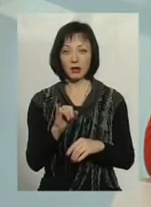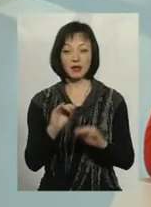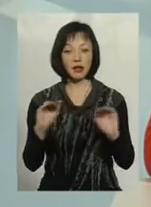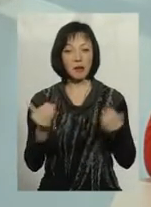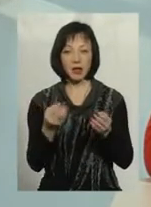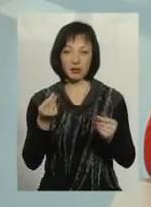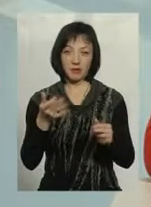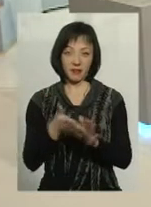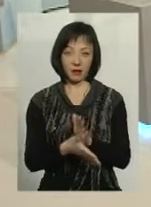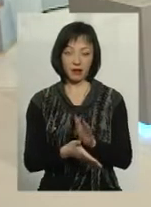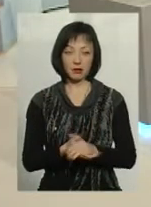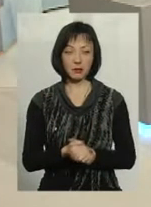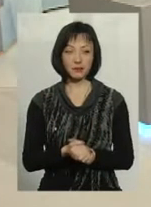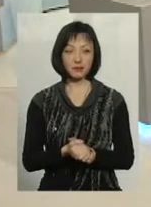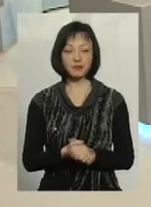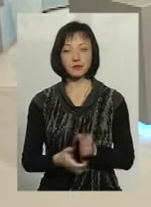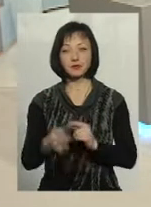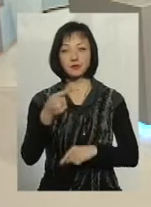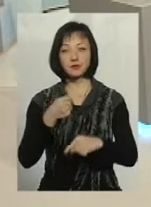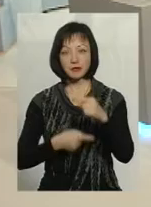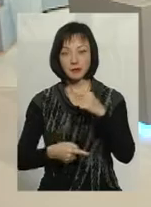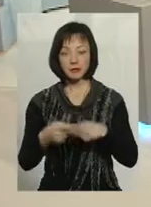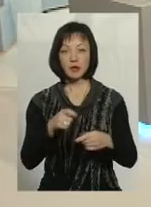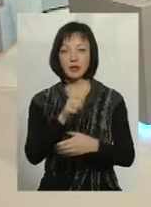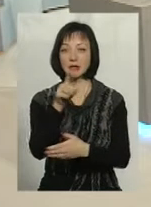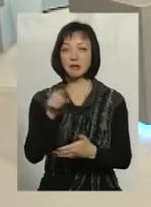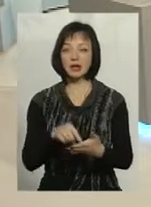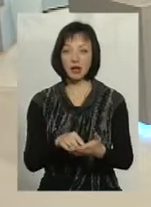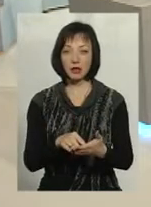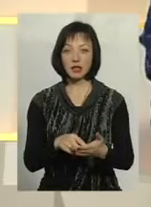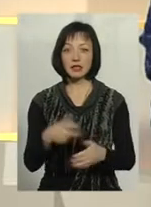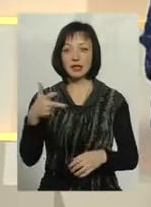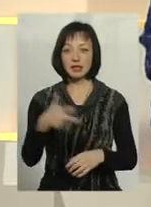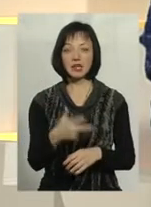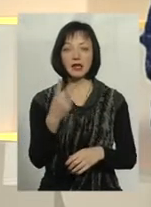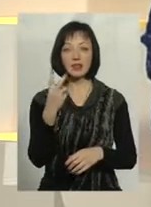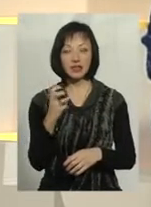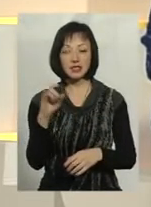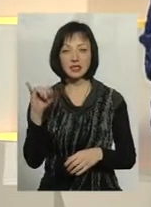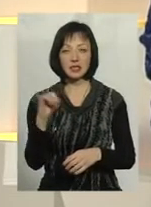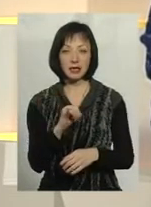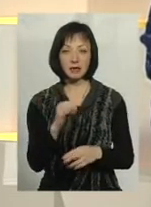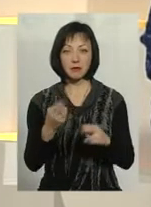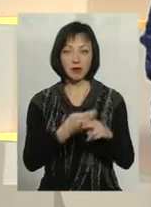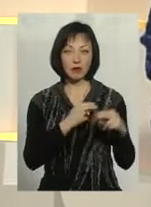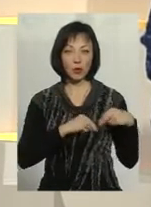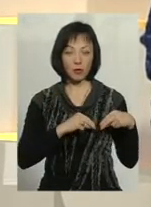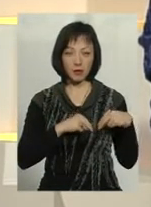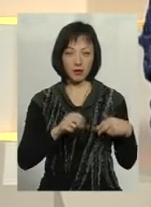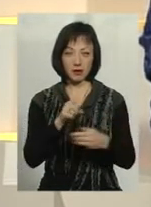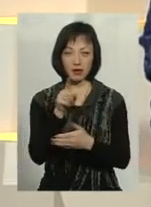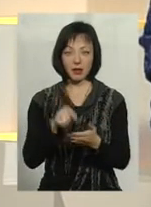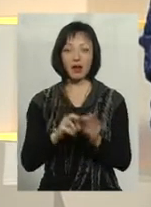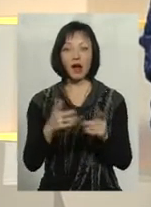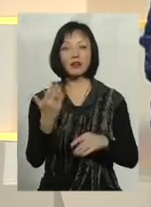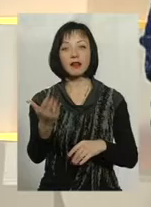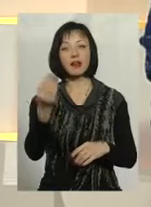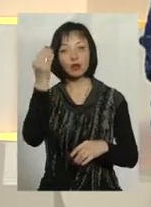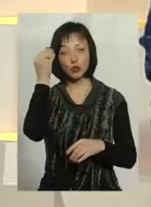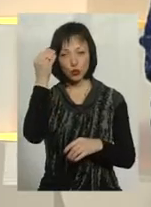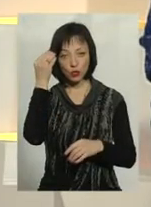і лобіювання цієї ініціативи і пропозиції, воно має йти з регіонів. Тобто мають, грубо кажучи, влада